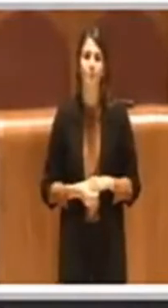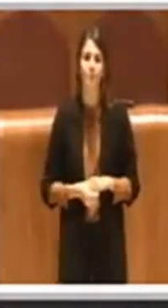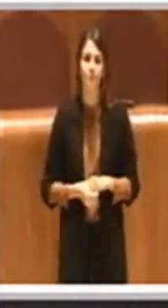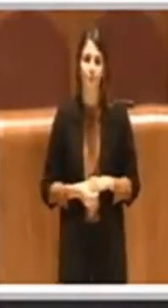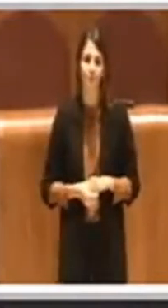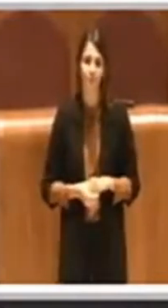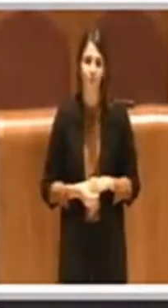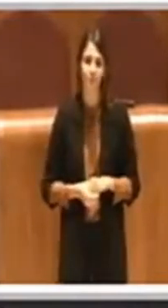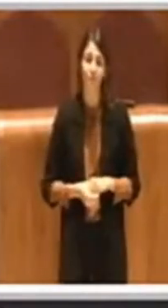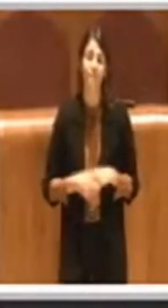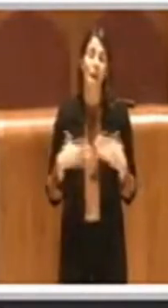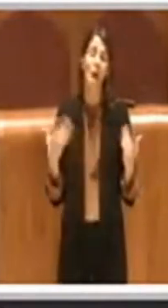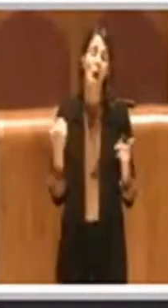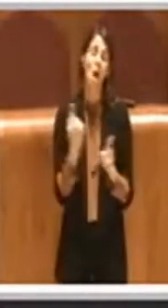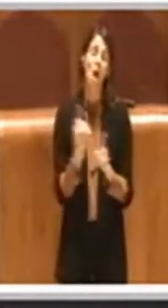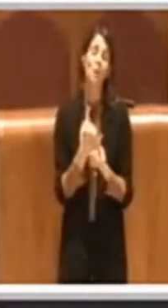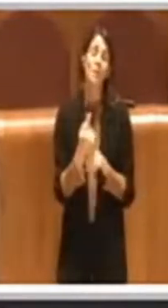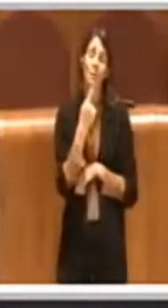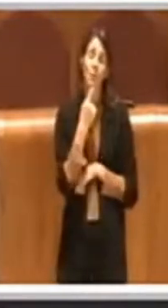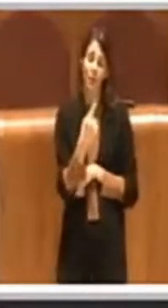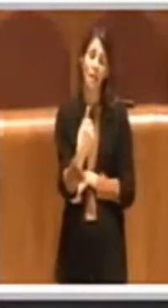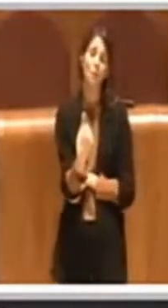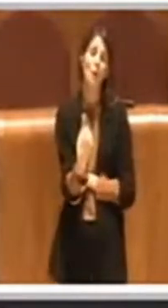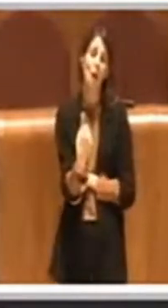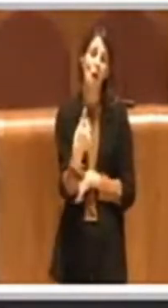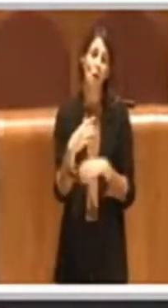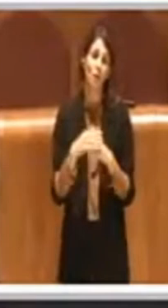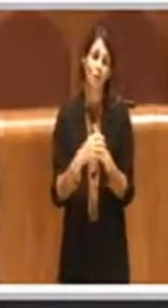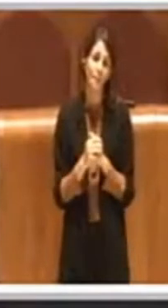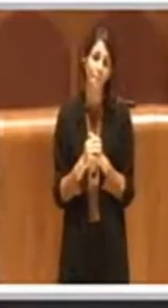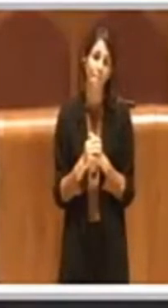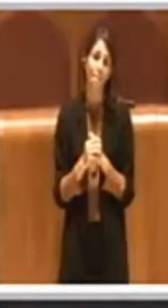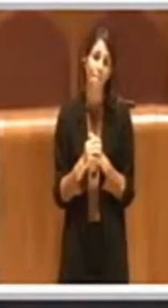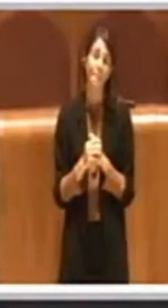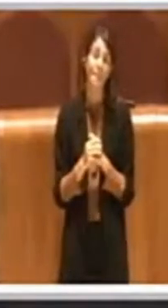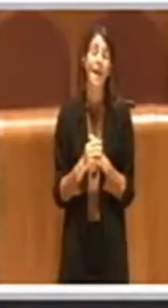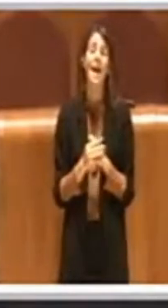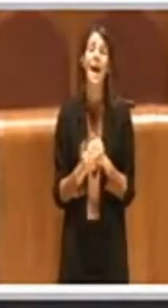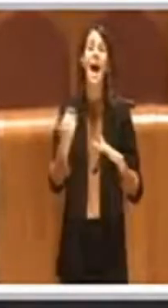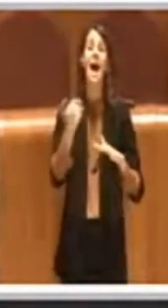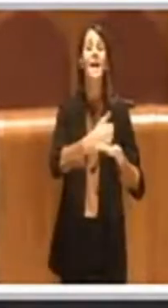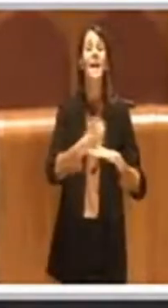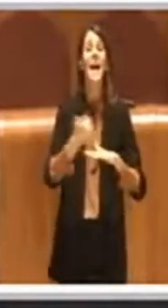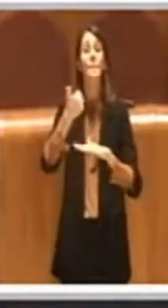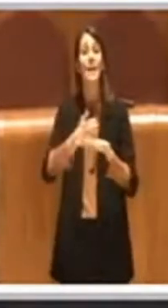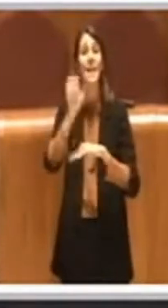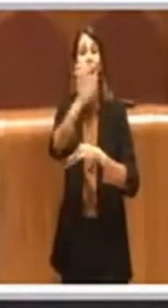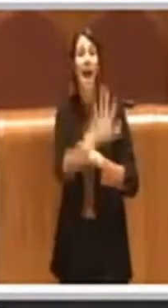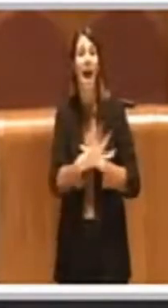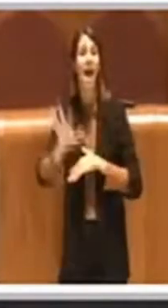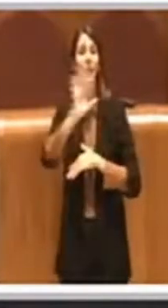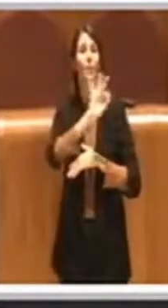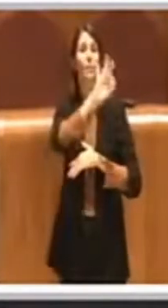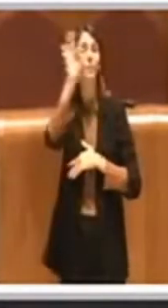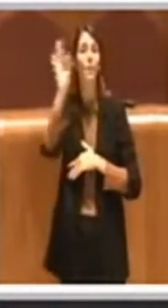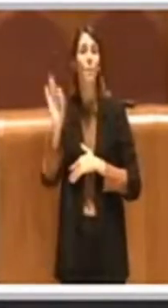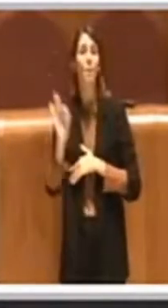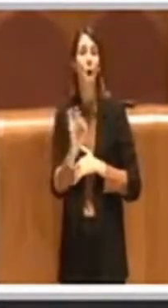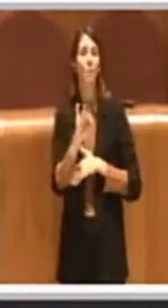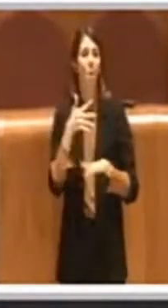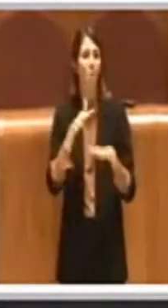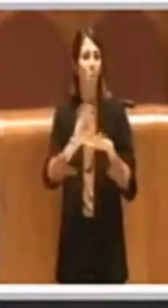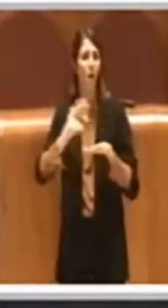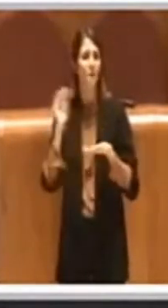c'è da dire una cosa che tra le città europee le capitali europee quasi tutte hanno una raccolta